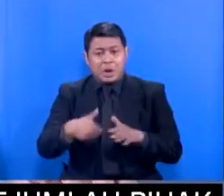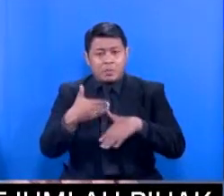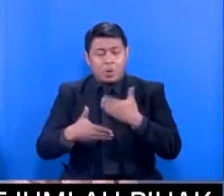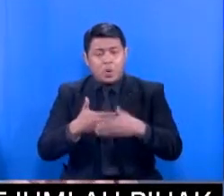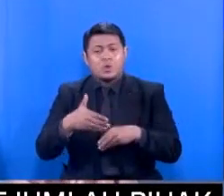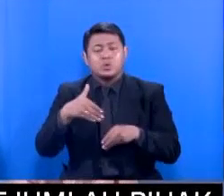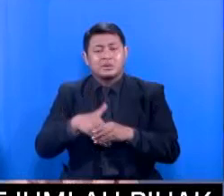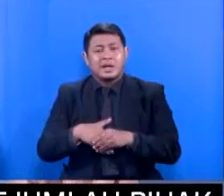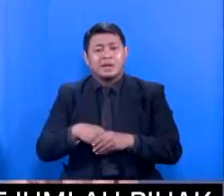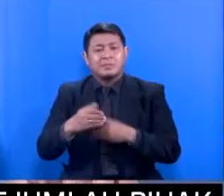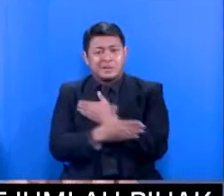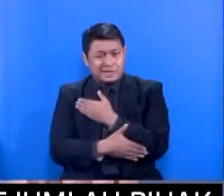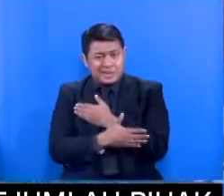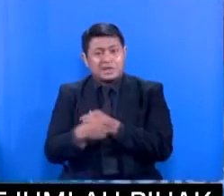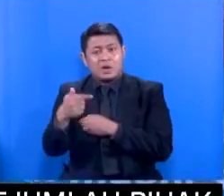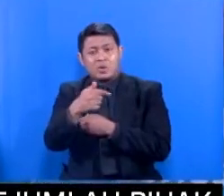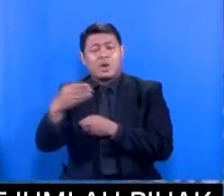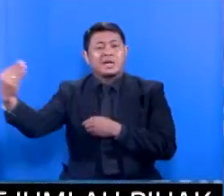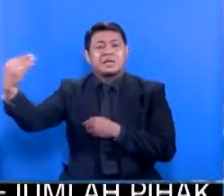pada produk impor.